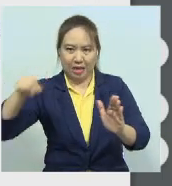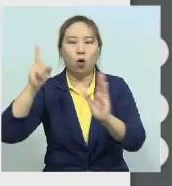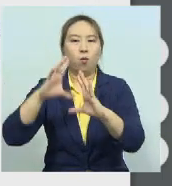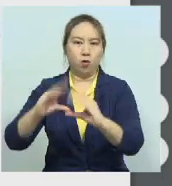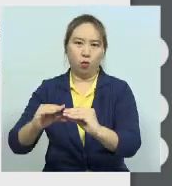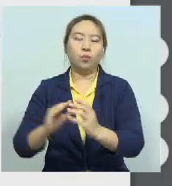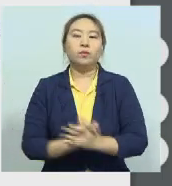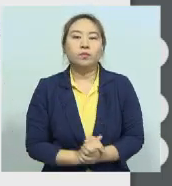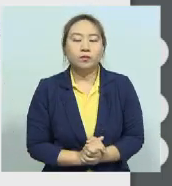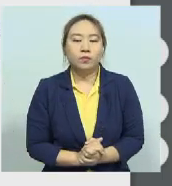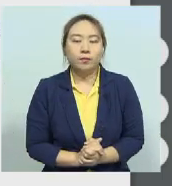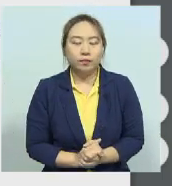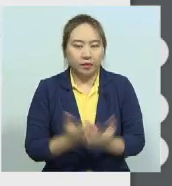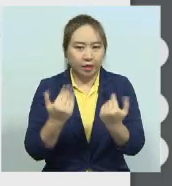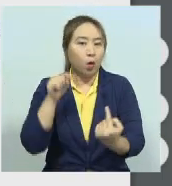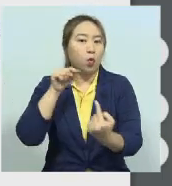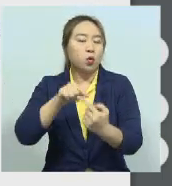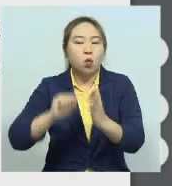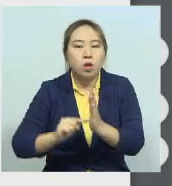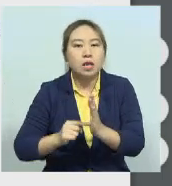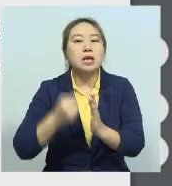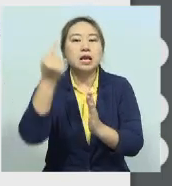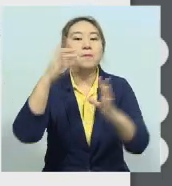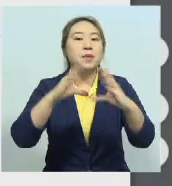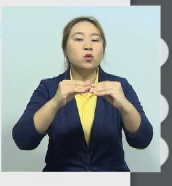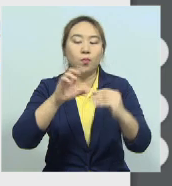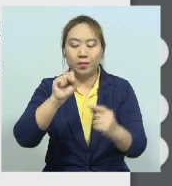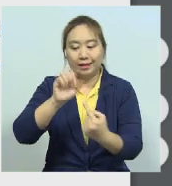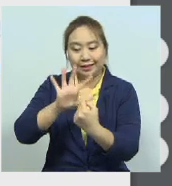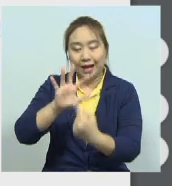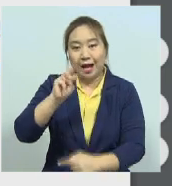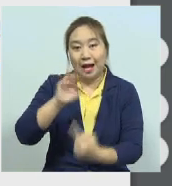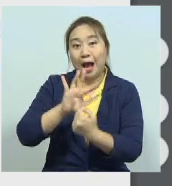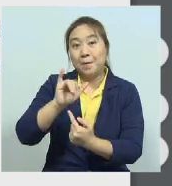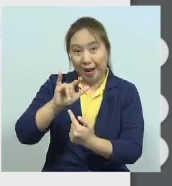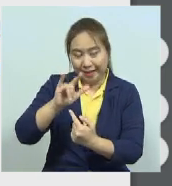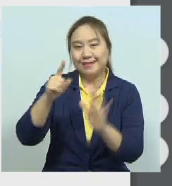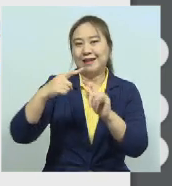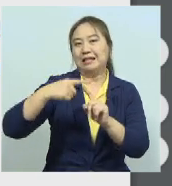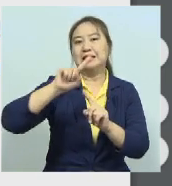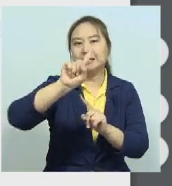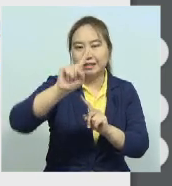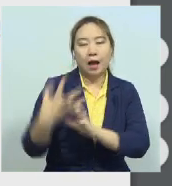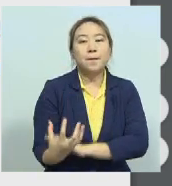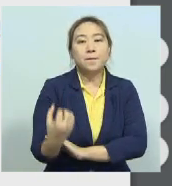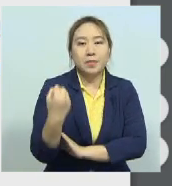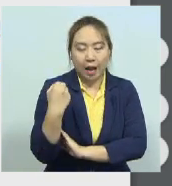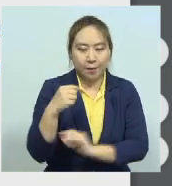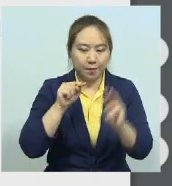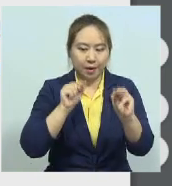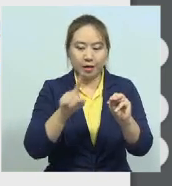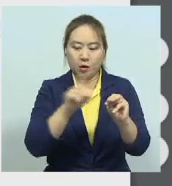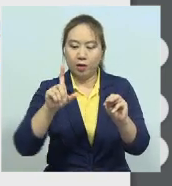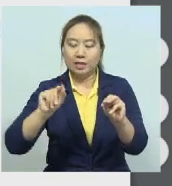ษฎรโดยให้ถือเป็นวันเริ่มสมัยประชุมสามัญประจำปีครั้งที่1อาศัยอำนาจตามความในมาต